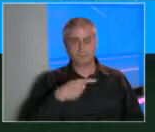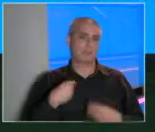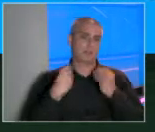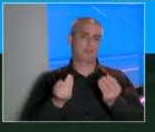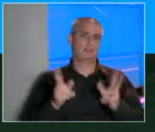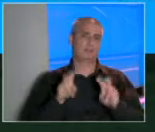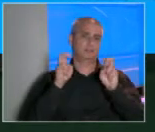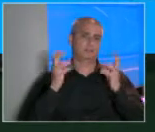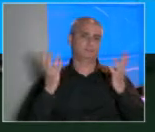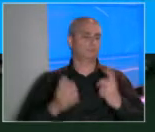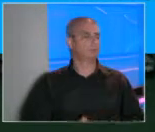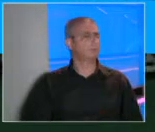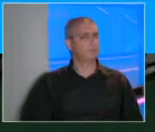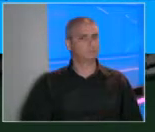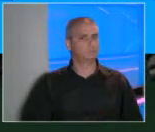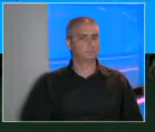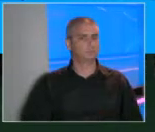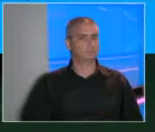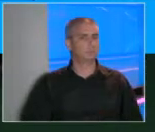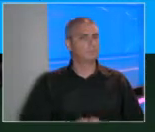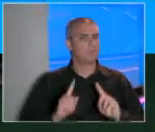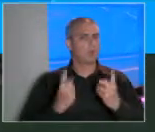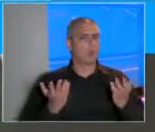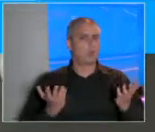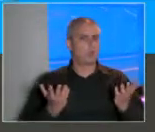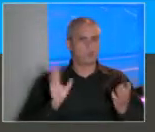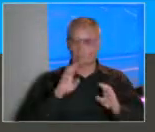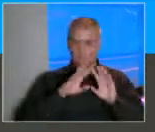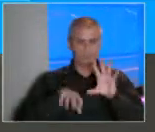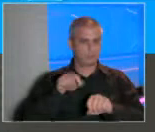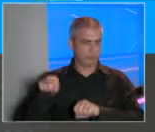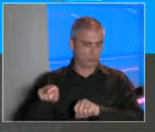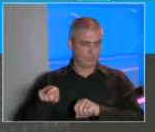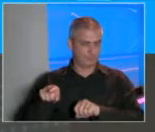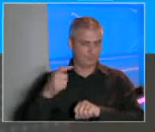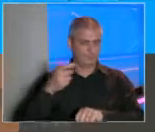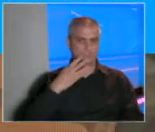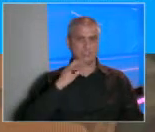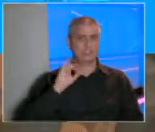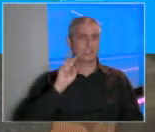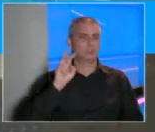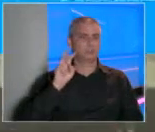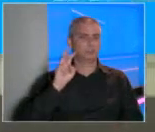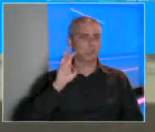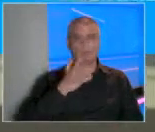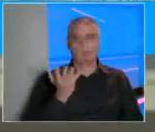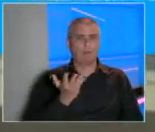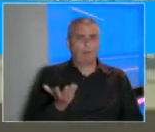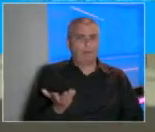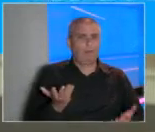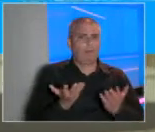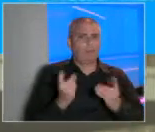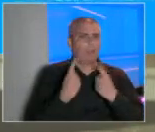לתת לזה צ'אנס. עכשיו, מה קורה, כן, מה קורה בעצם גם במועצת יש"ע ובכלל בראשי הרשויות ביהודה ושומרון? איך